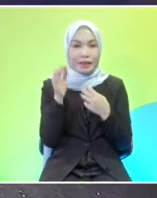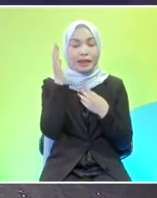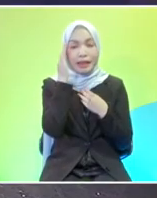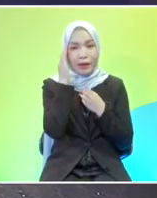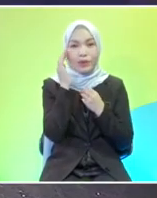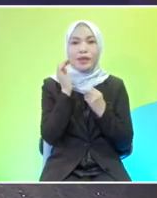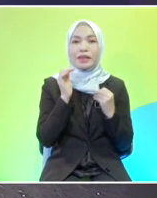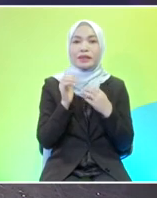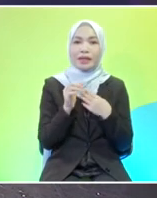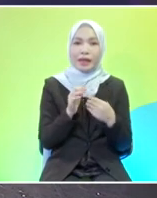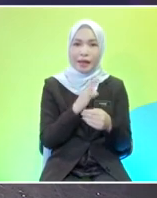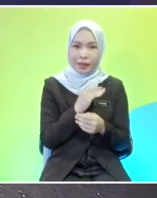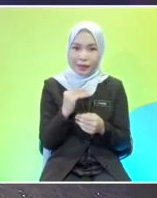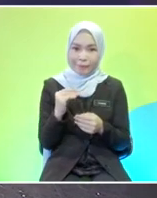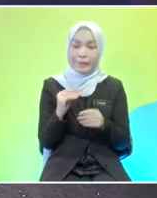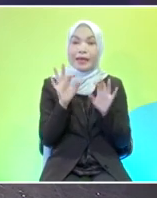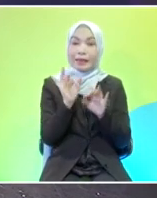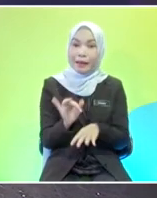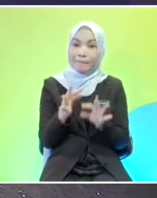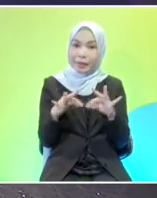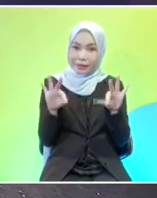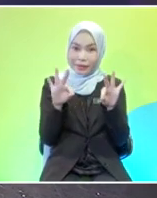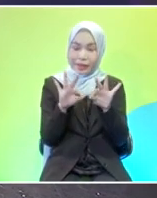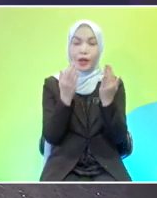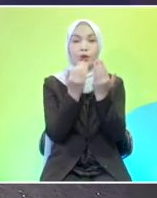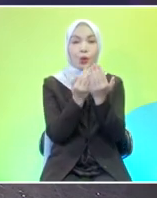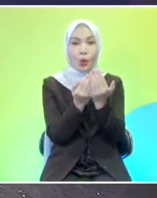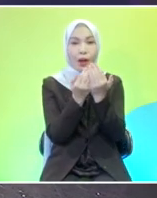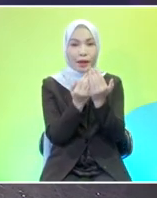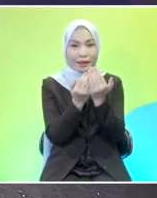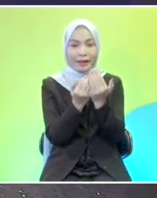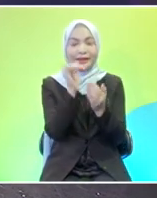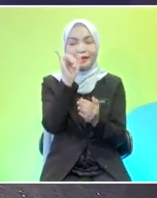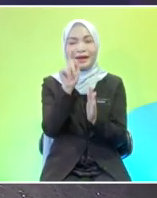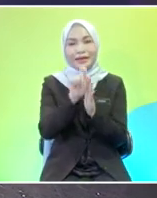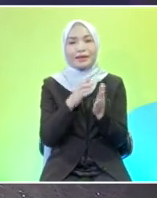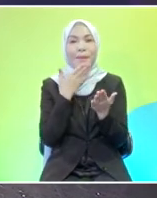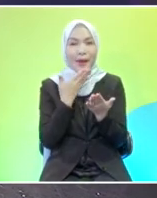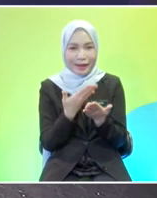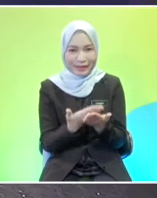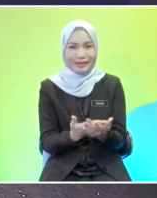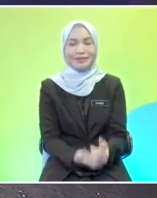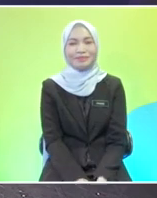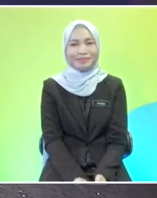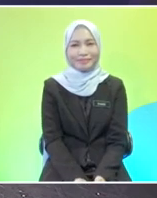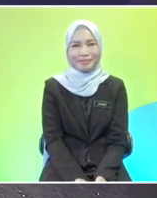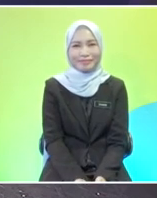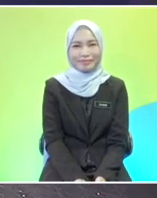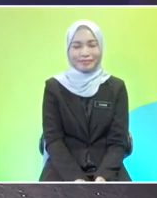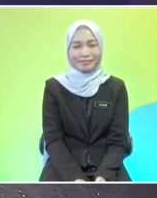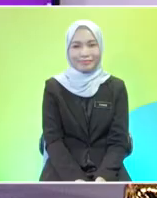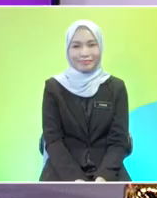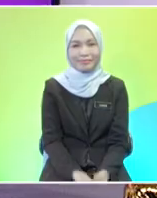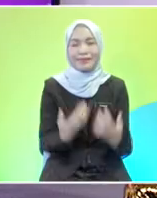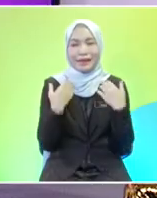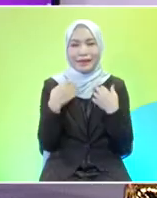sekadar kita mendoakan kalau kita mampu menara ikan pun tak boleh kita mendoakan yang terbaik untuk mereka Iya betul kadang-kadang ada